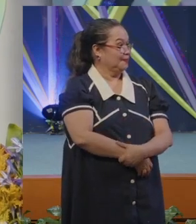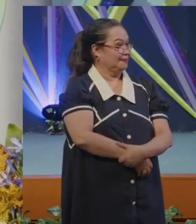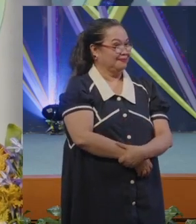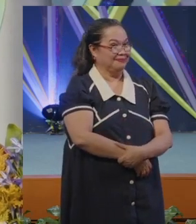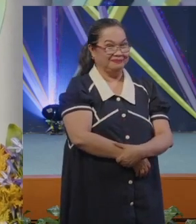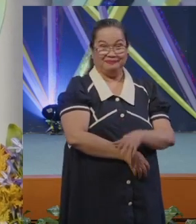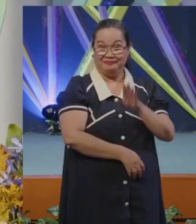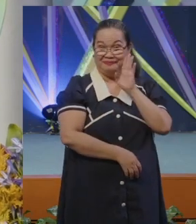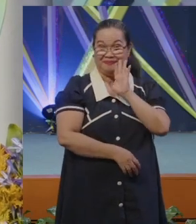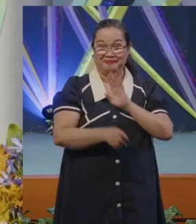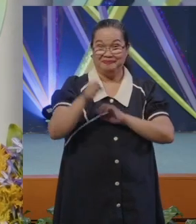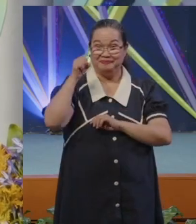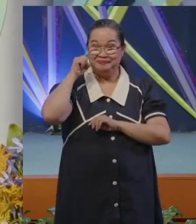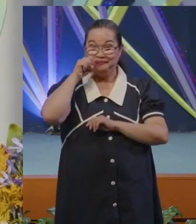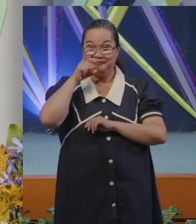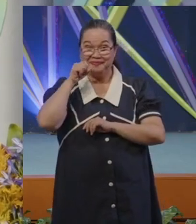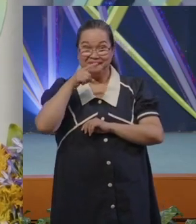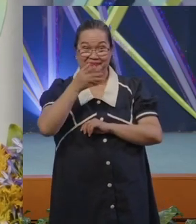kapatid,